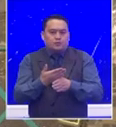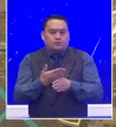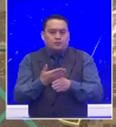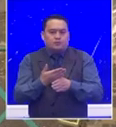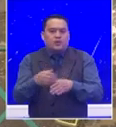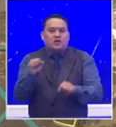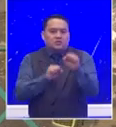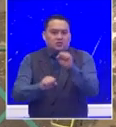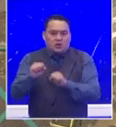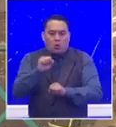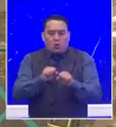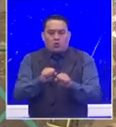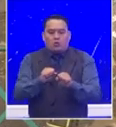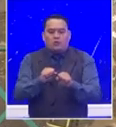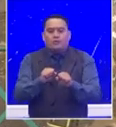дегазационного комплекта